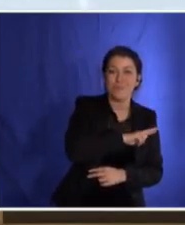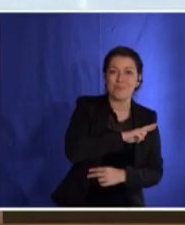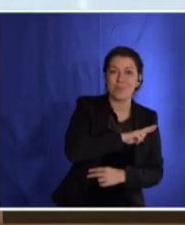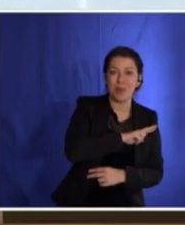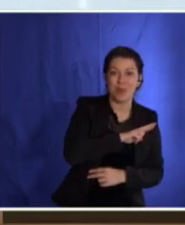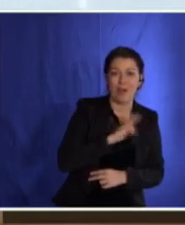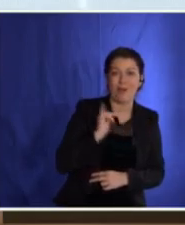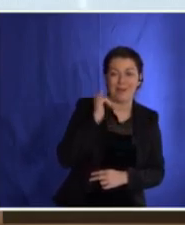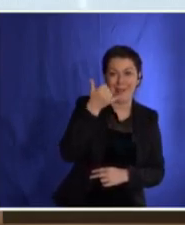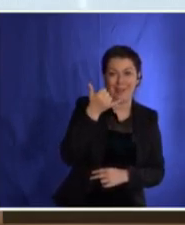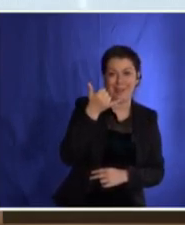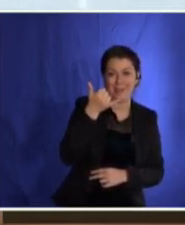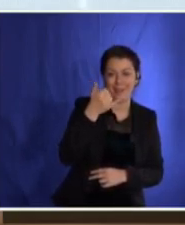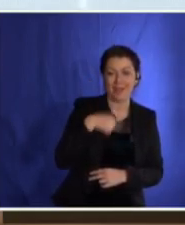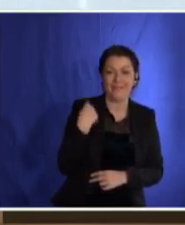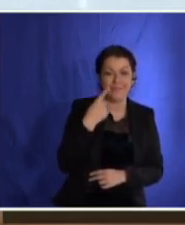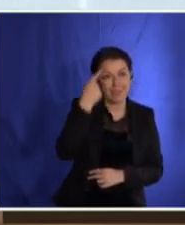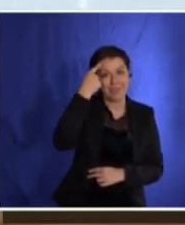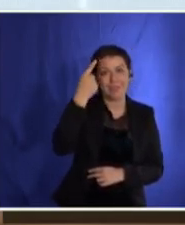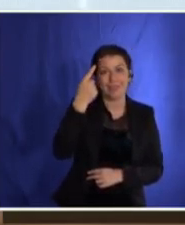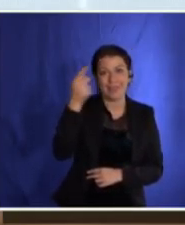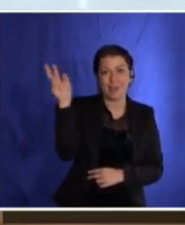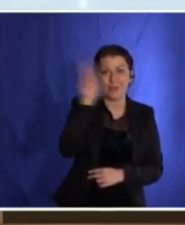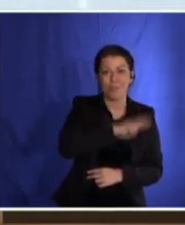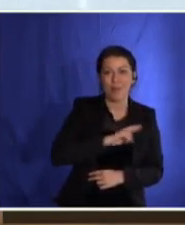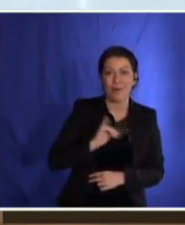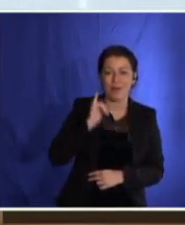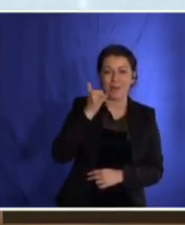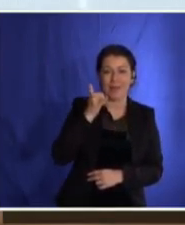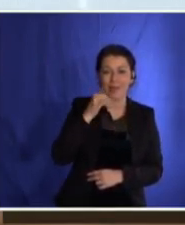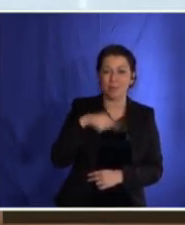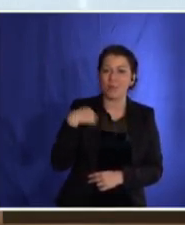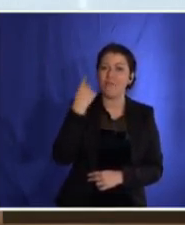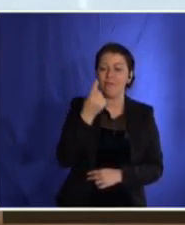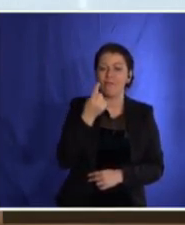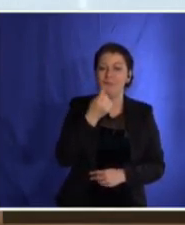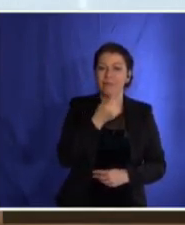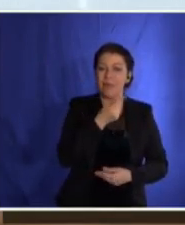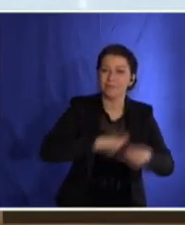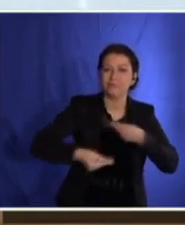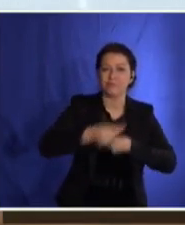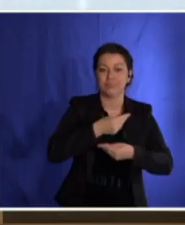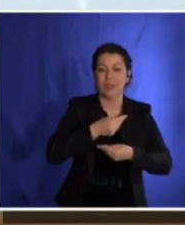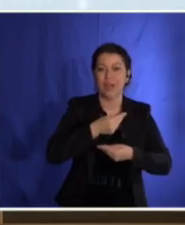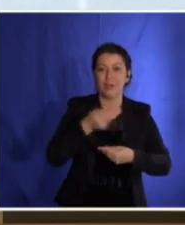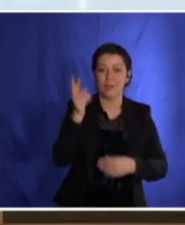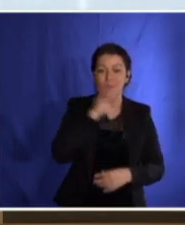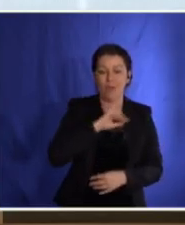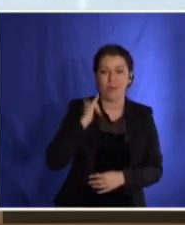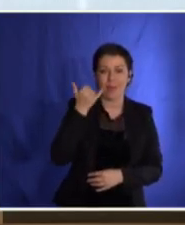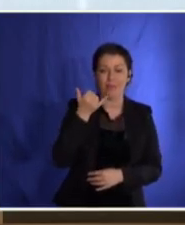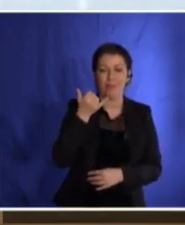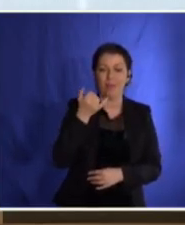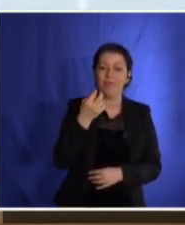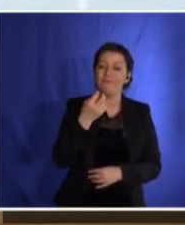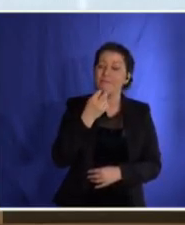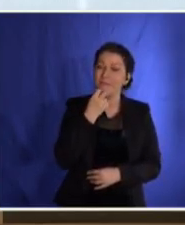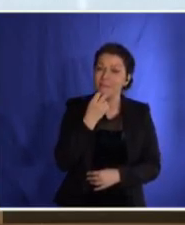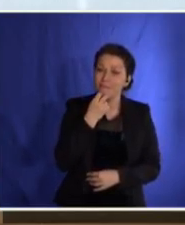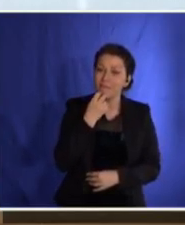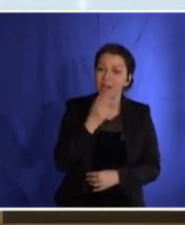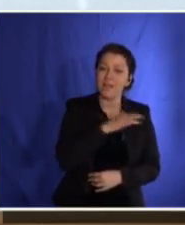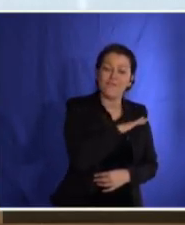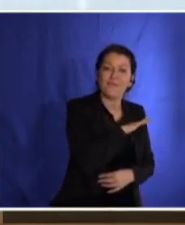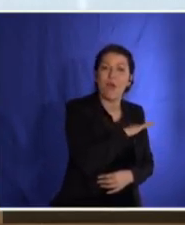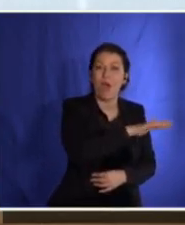blau-gelb und wir handeln blau-gelb. Wir wollen für alle mehr erreichen. Und das macht uns